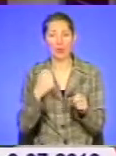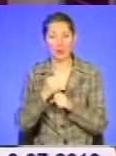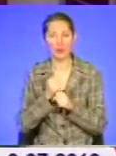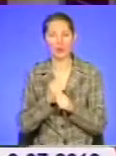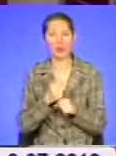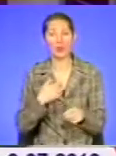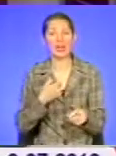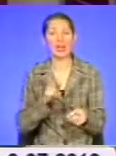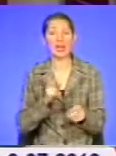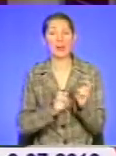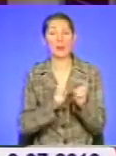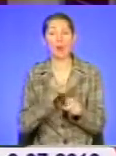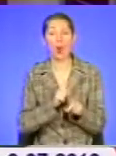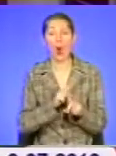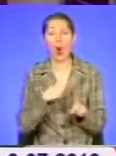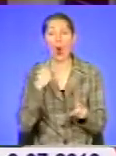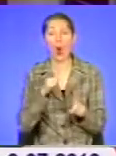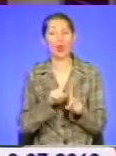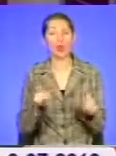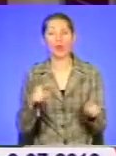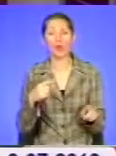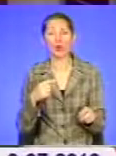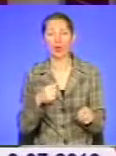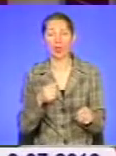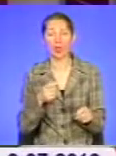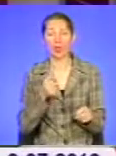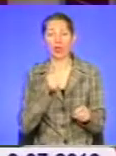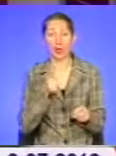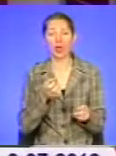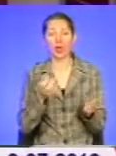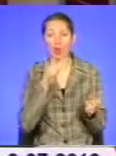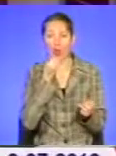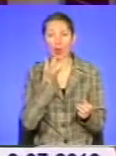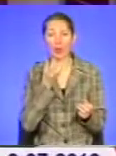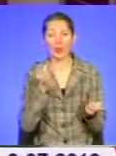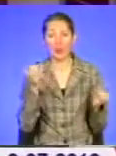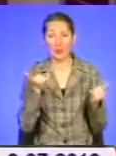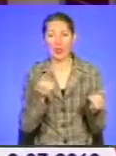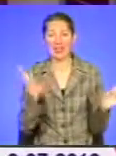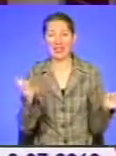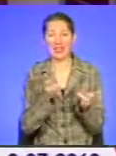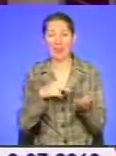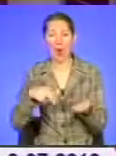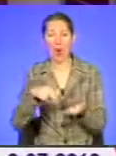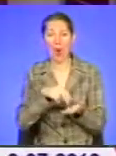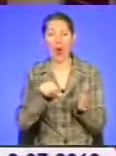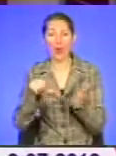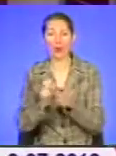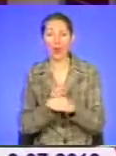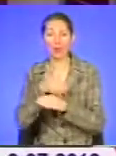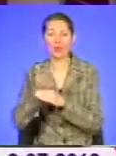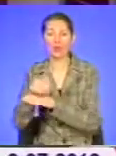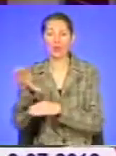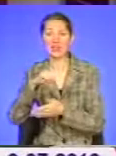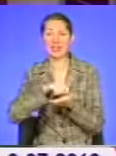приходиться. Тепер треба обминати всі кабінети, я можу прийти сюди, де добре облаштовані